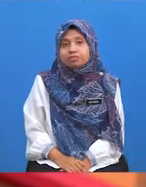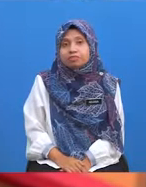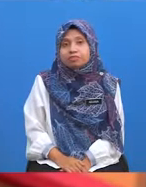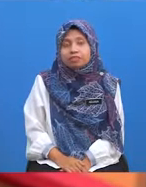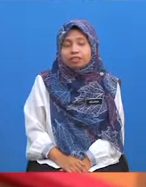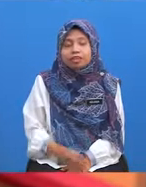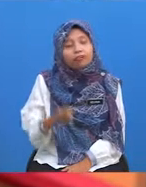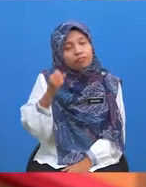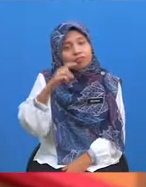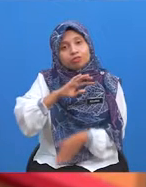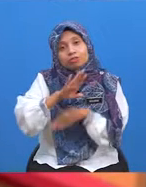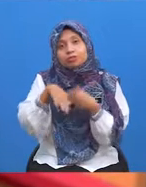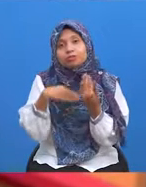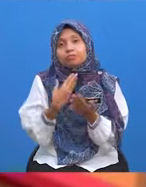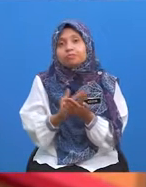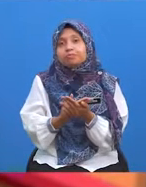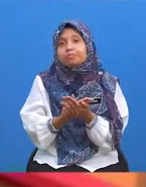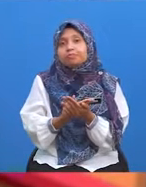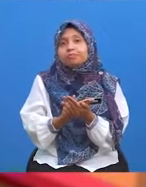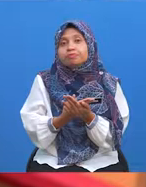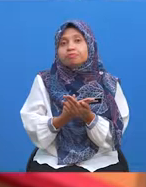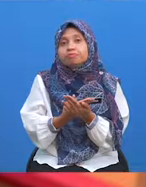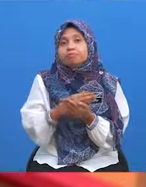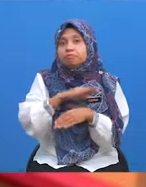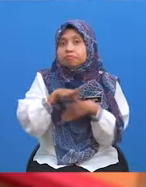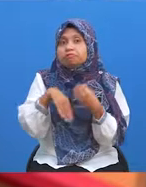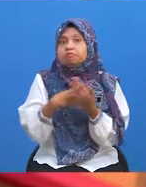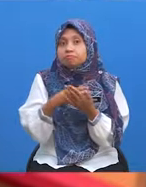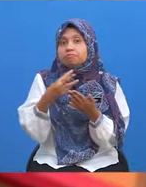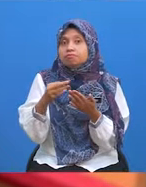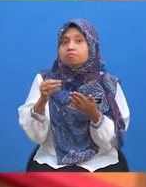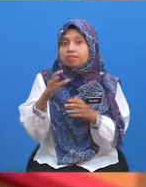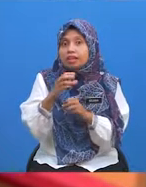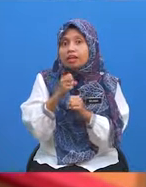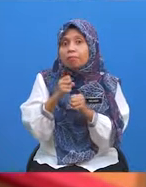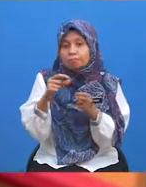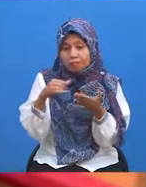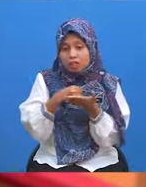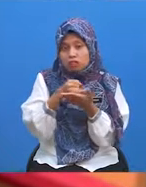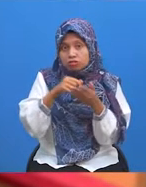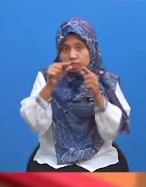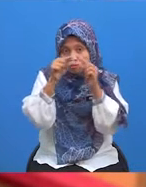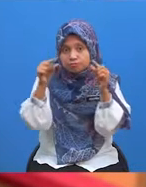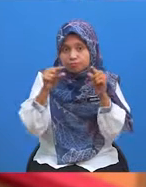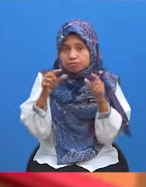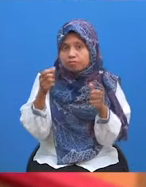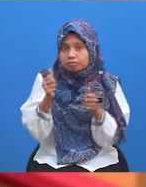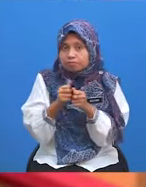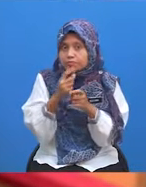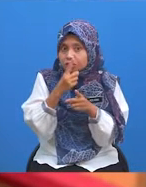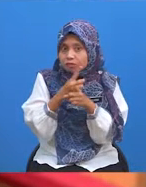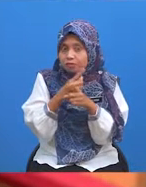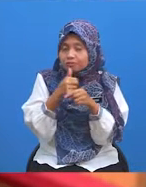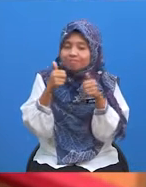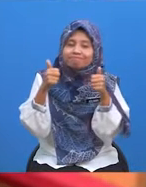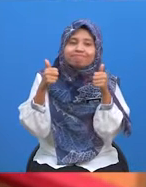Faham semua murid-murid? Semua murid dapat melukis graf dengan betul? Bagus. Kita akan teruskan lagi